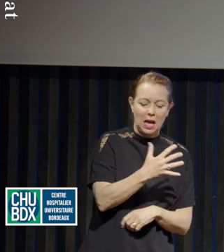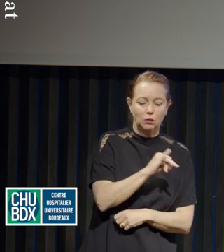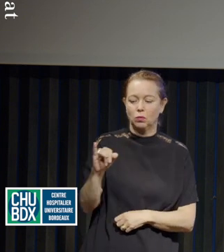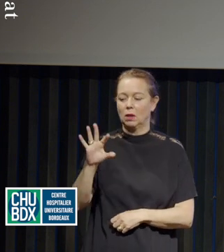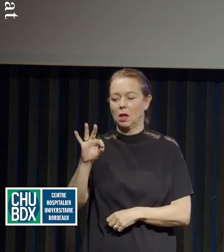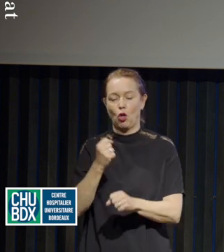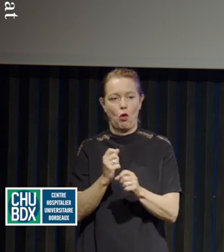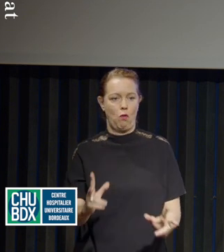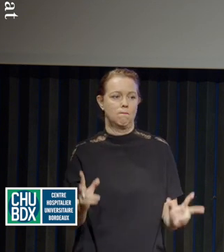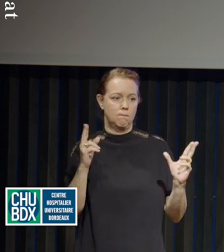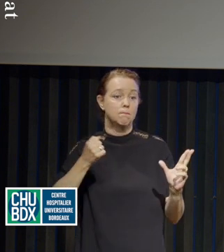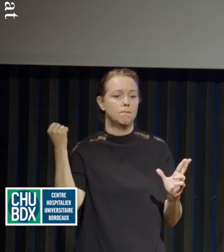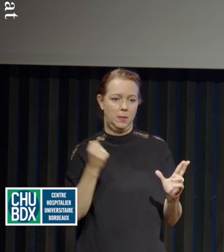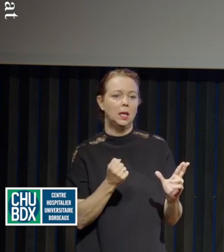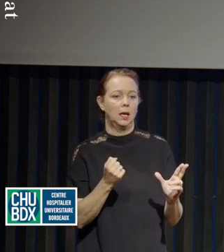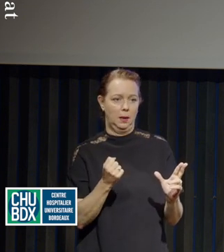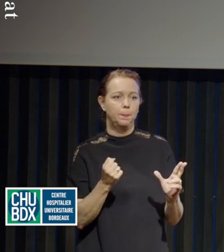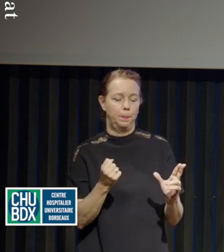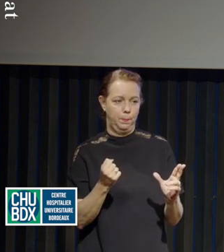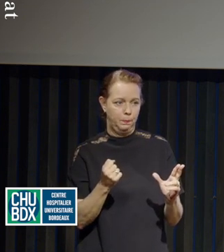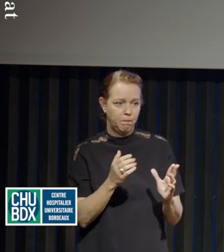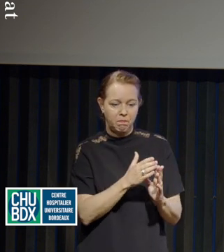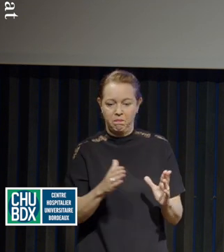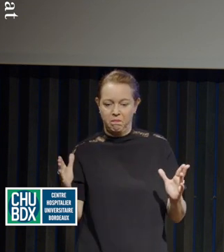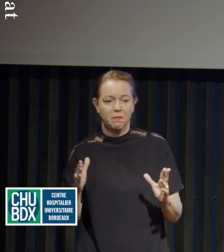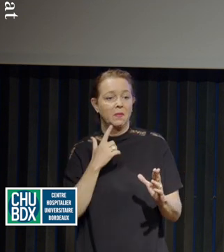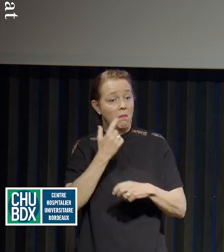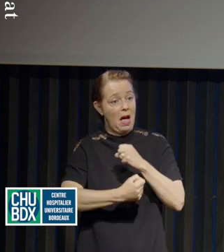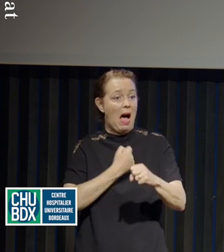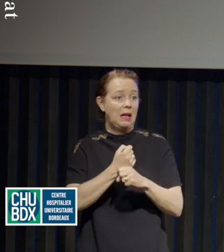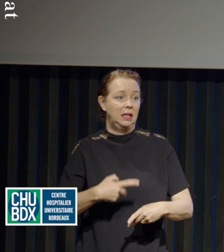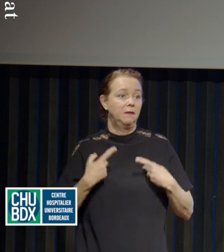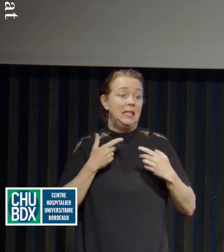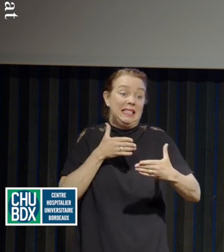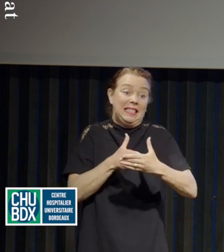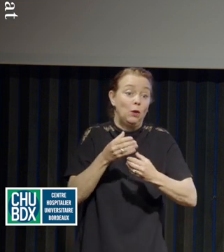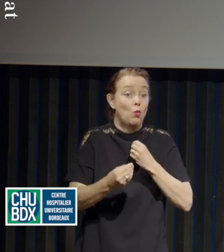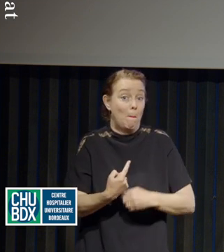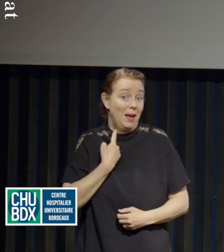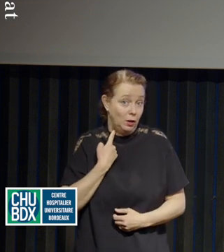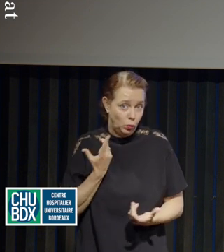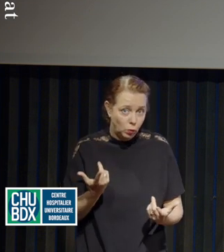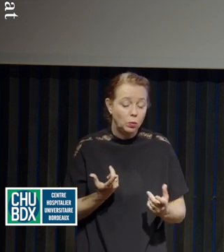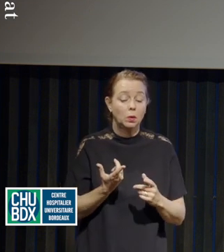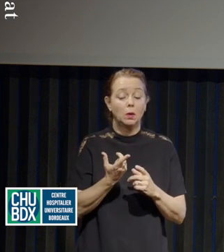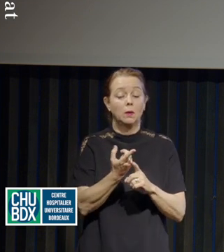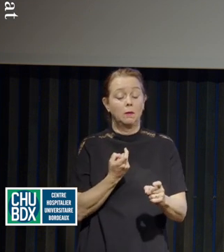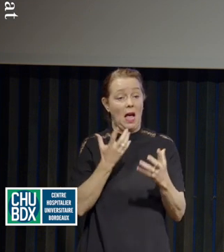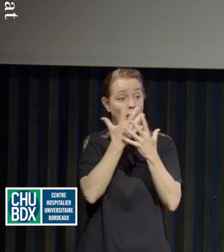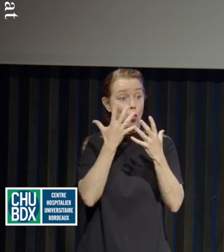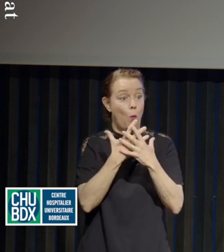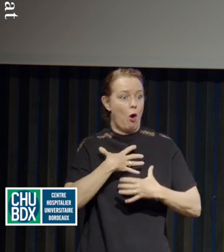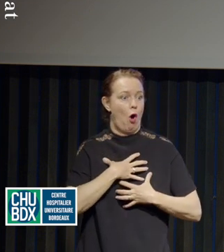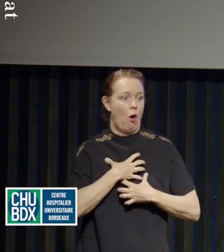50 ans, et que la majorité de ces années de vie entravées ou perdues sont dues aux troubles anxieux, qui